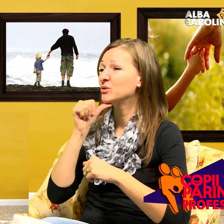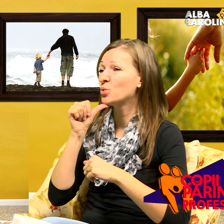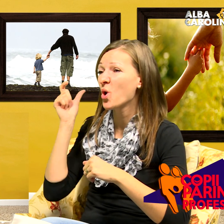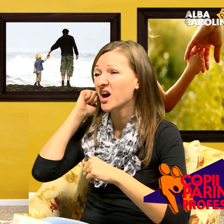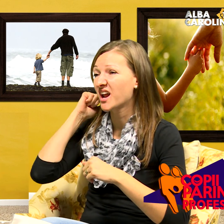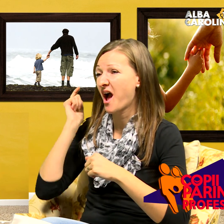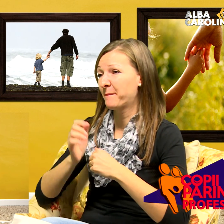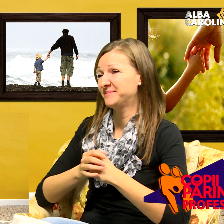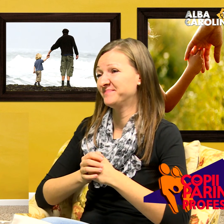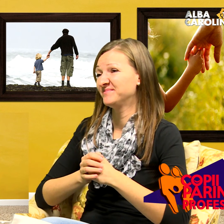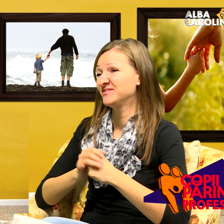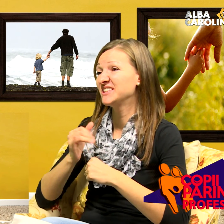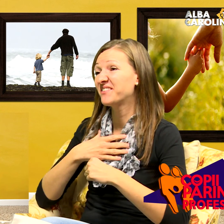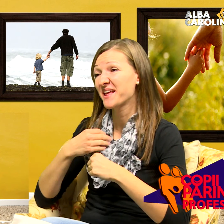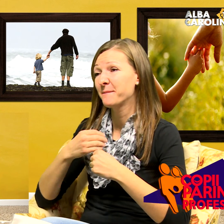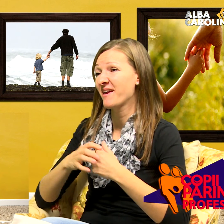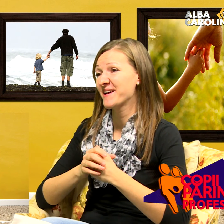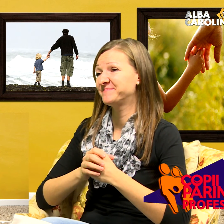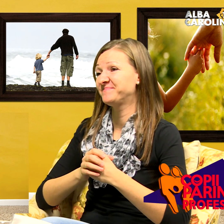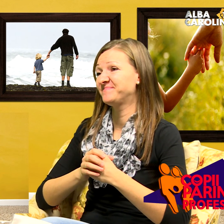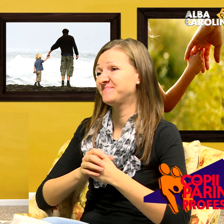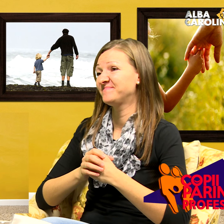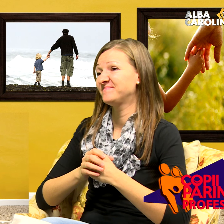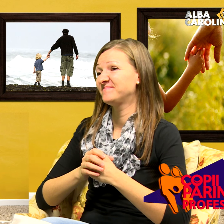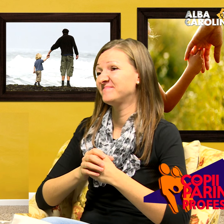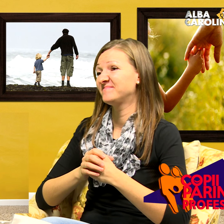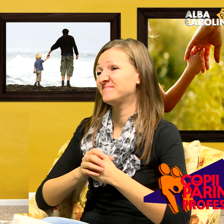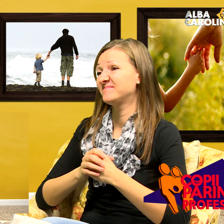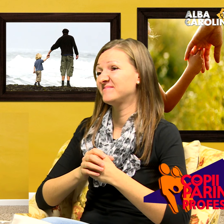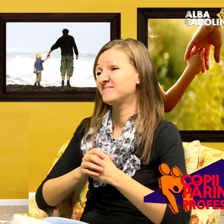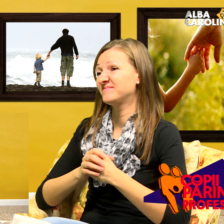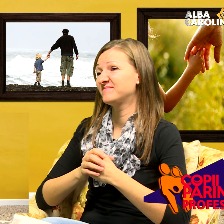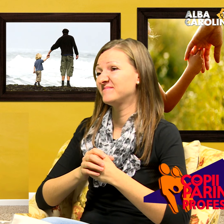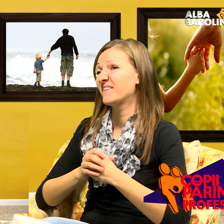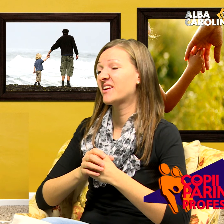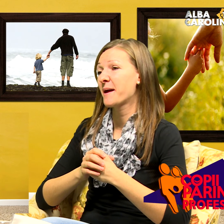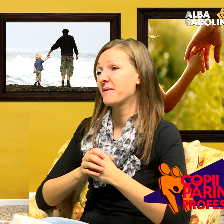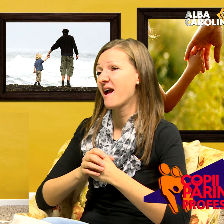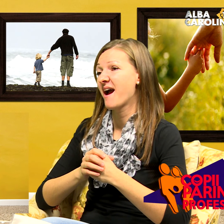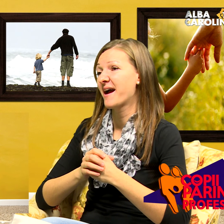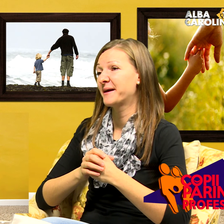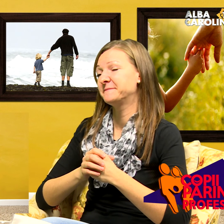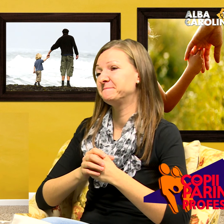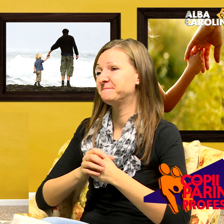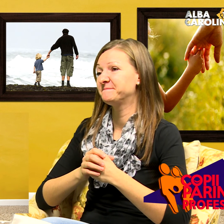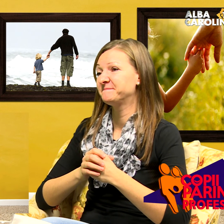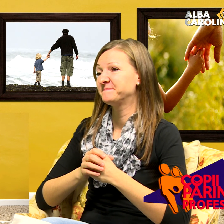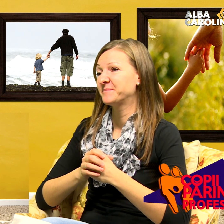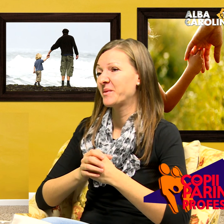înțeles. Și la schimbări de temperatură. Da,